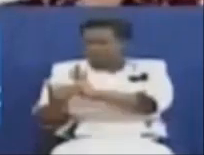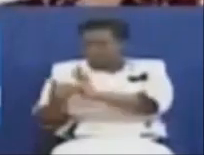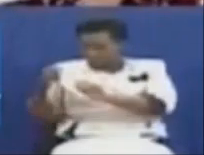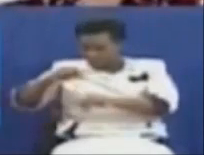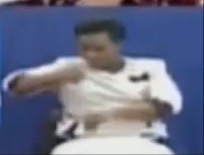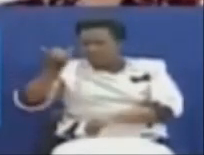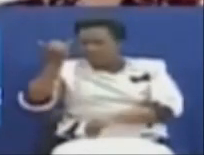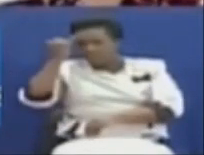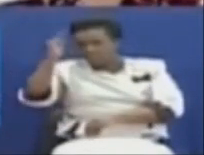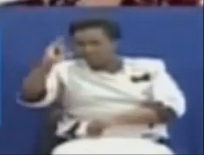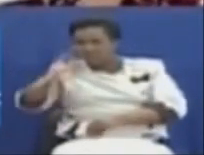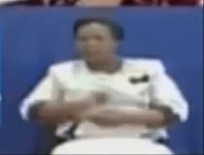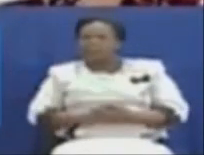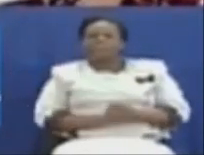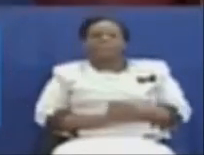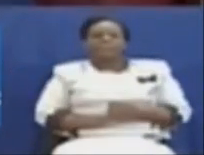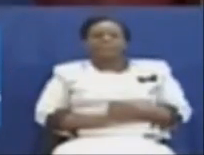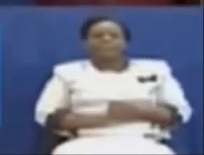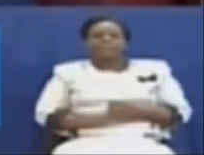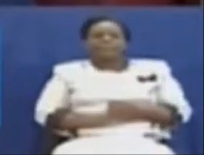Asante.